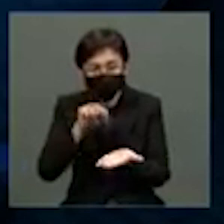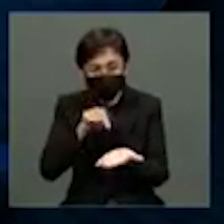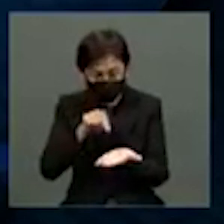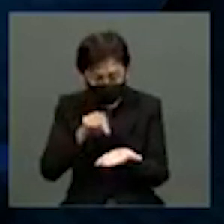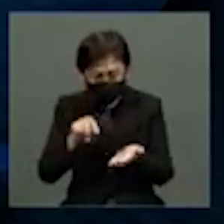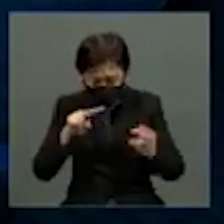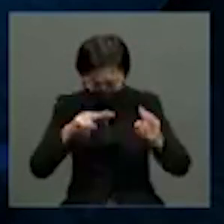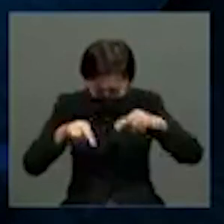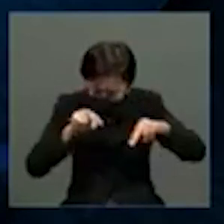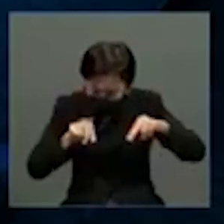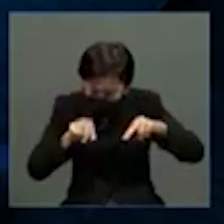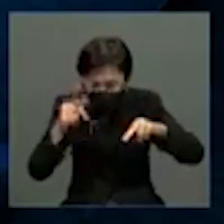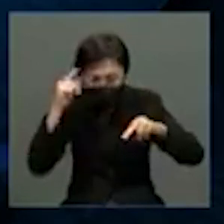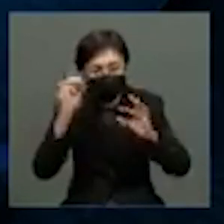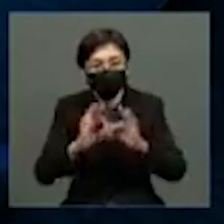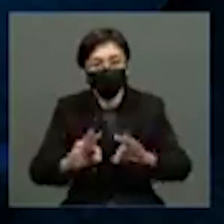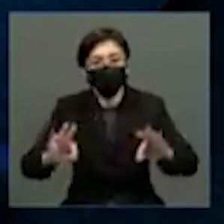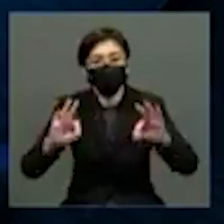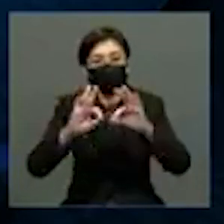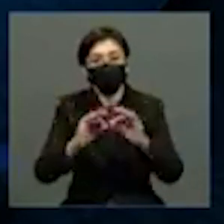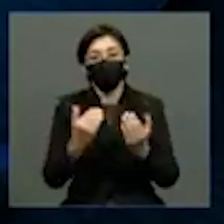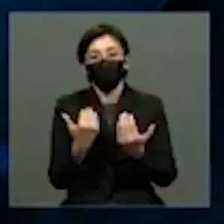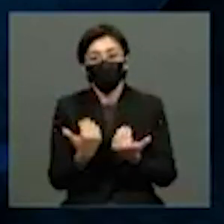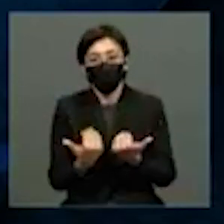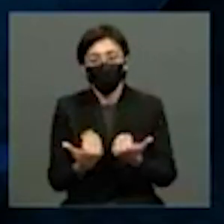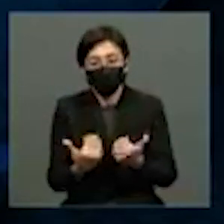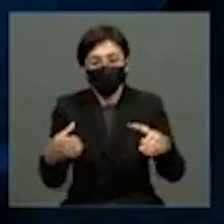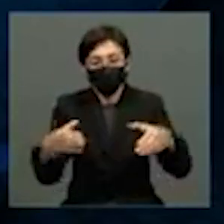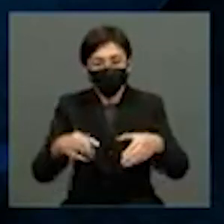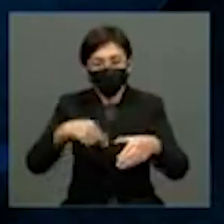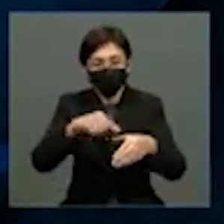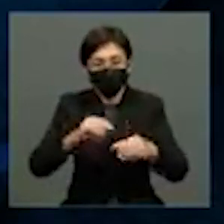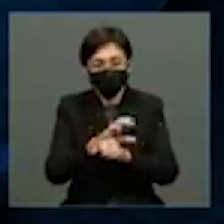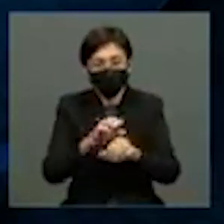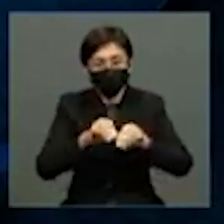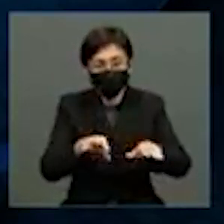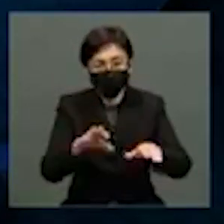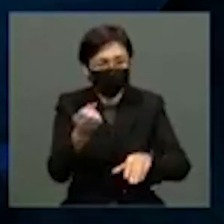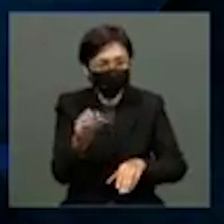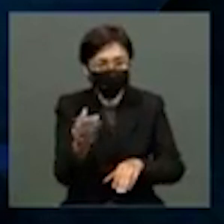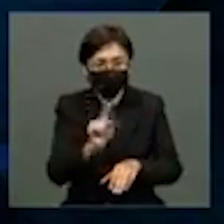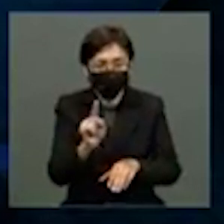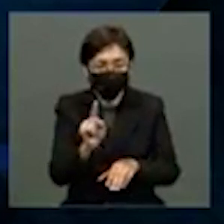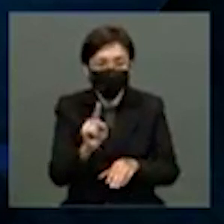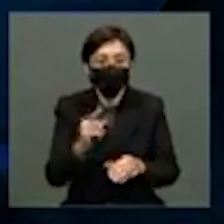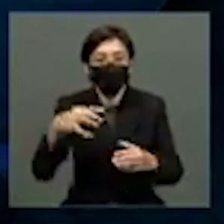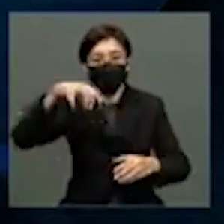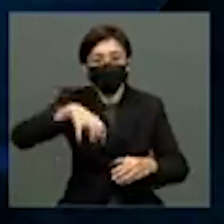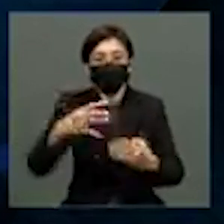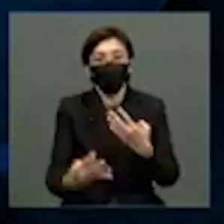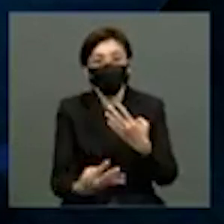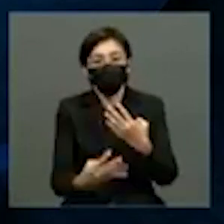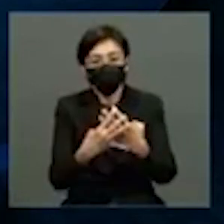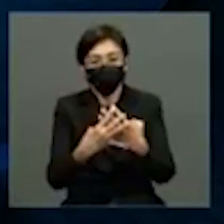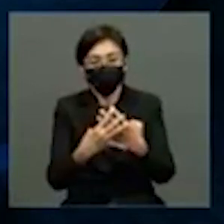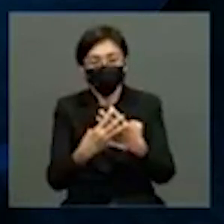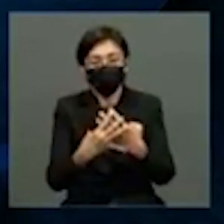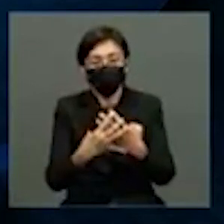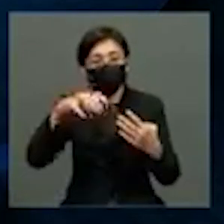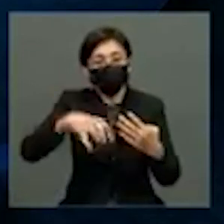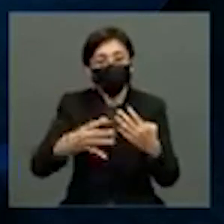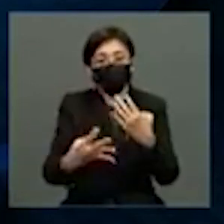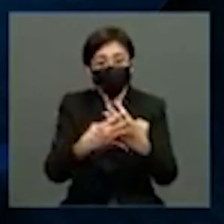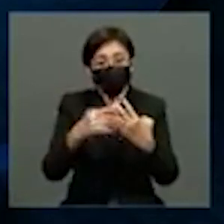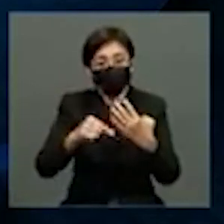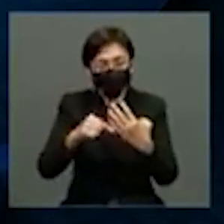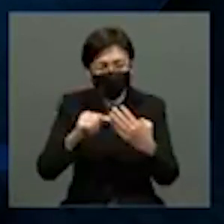ก็ได้ให้ความสำคัญว่าตอนนี้คลัสเตอร์ใหญ่อยู่ที่เรือนจำเพราะฉะนั้นไม่ใช่เพียงแค่ของการ